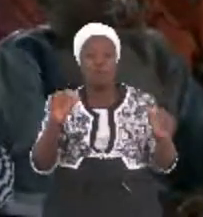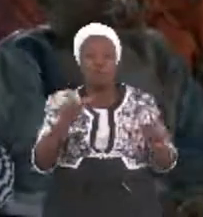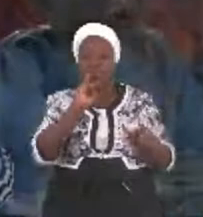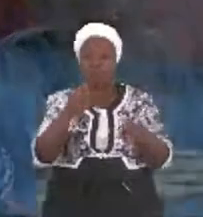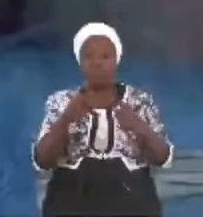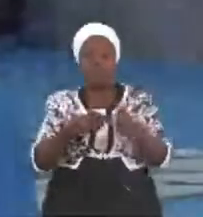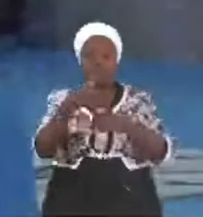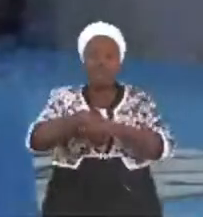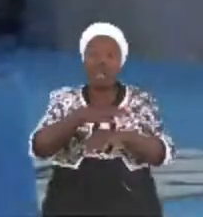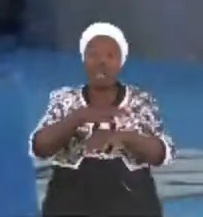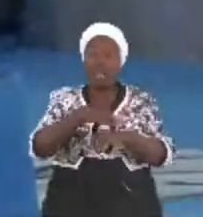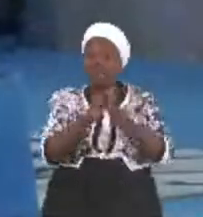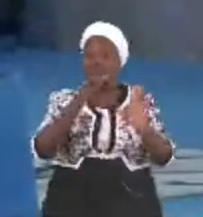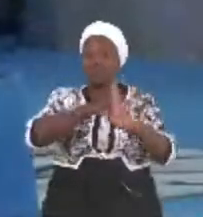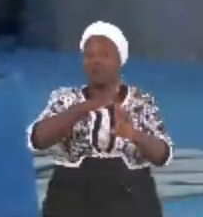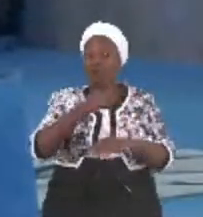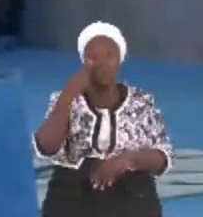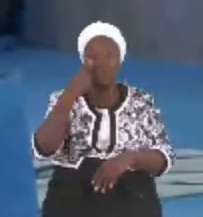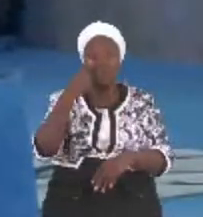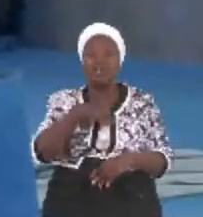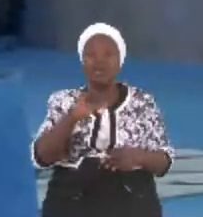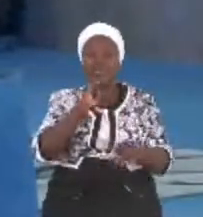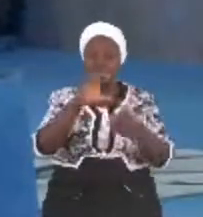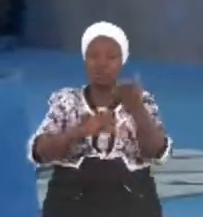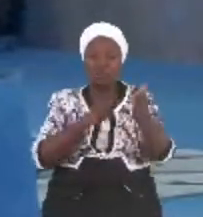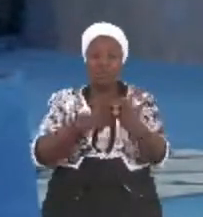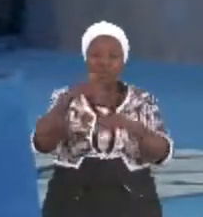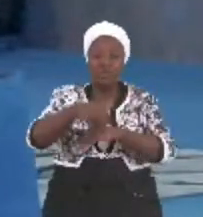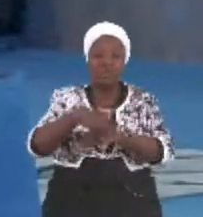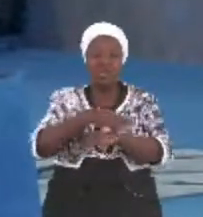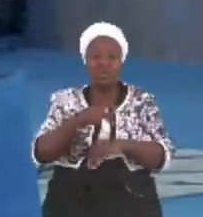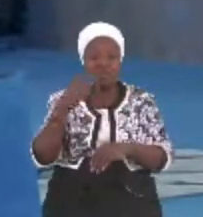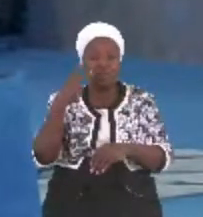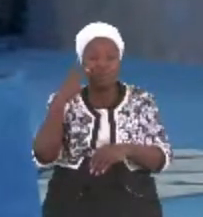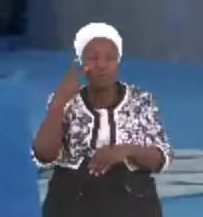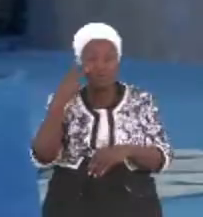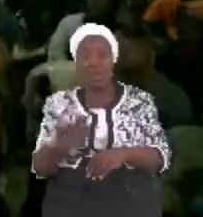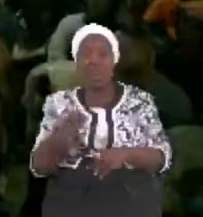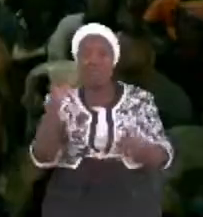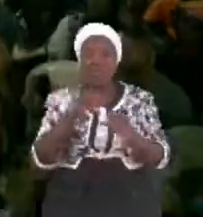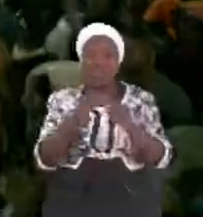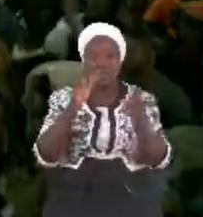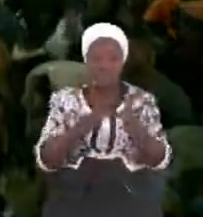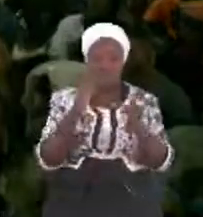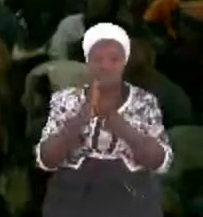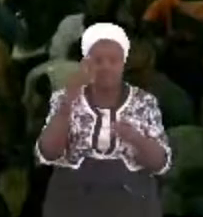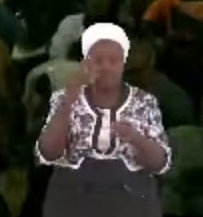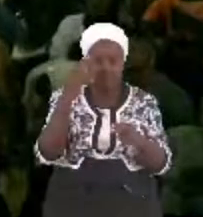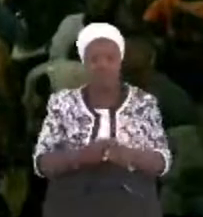bloquent ta vue seront ôtées ce soir. Et tu verras bien au nom de Jésus.